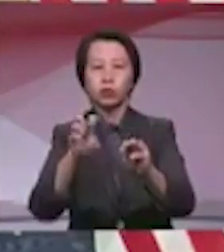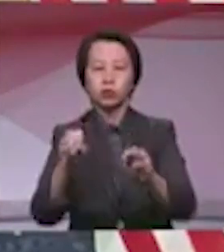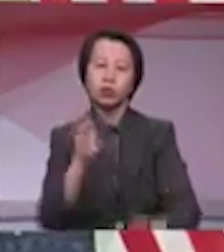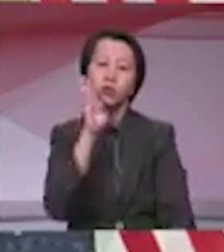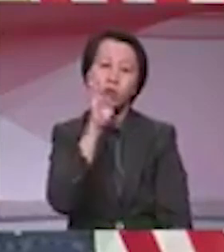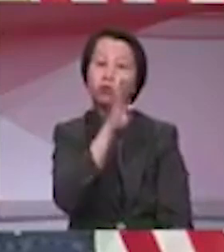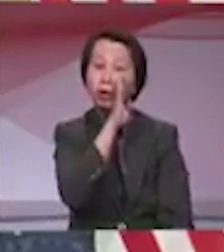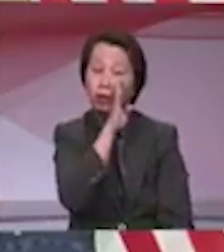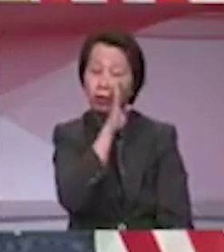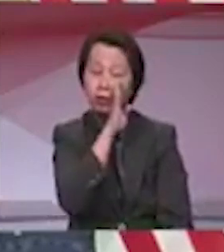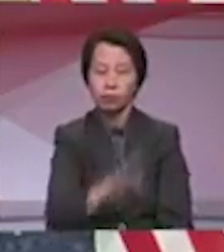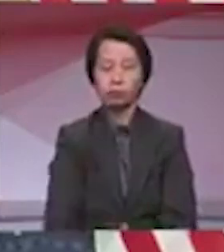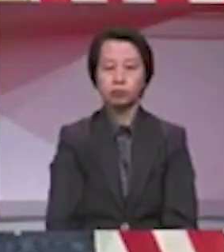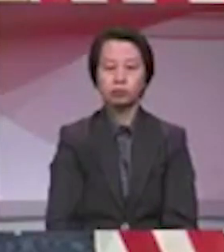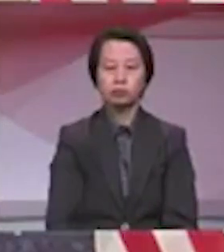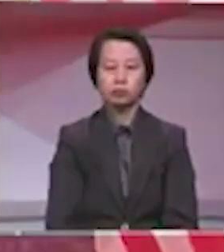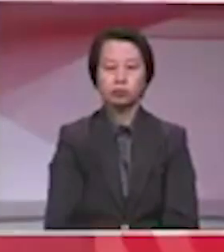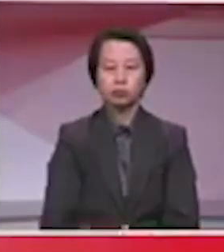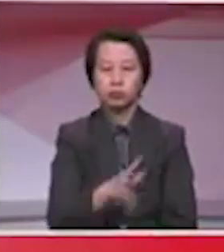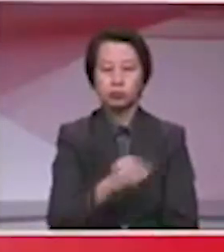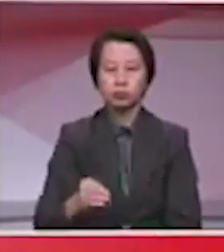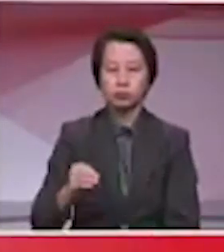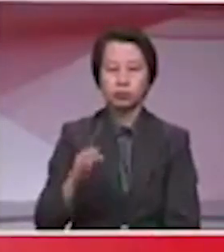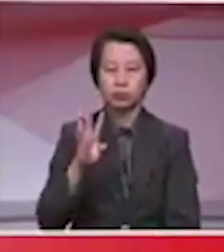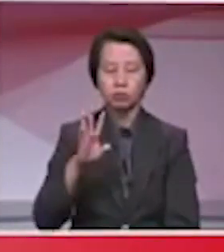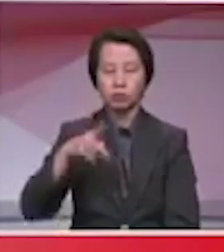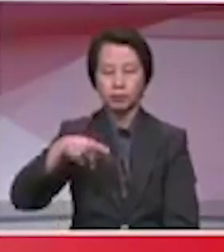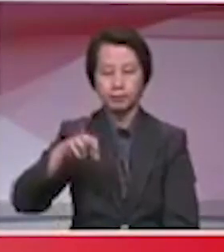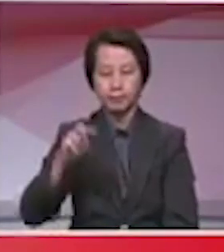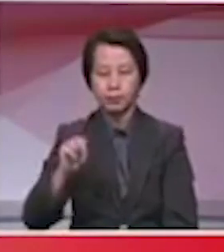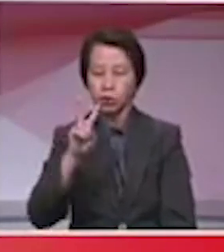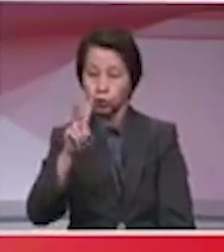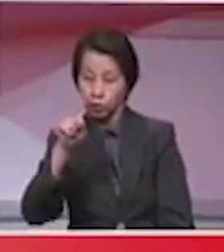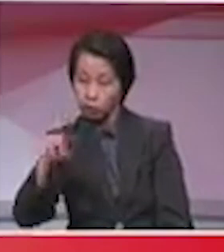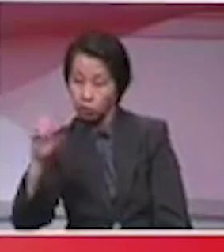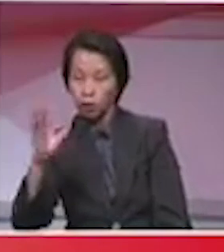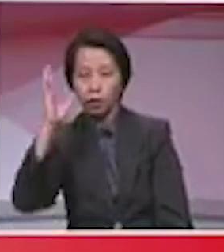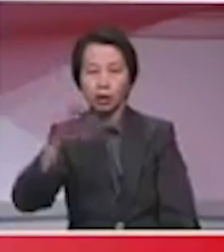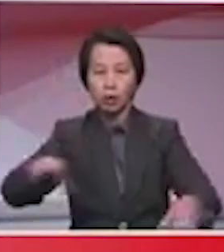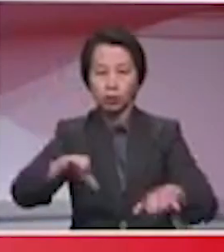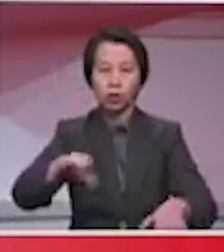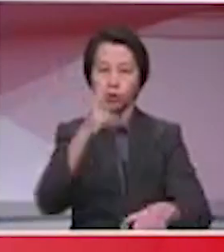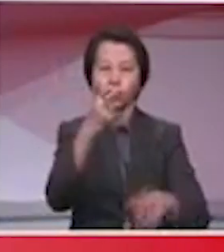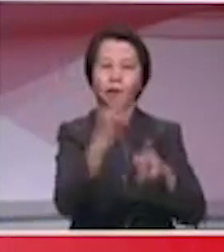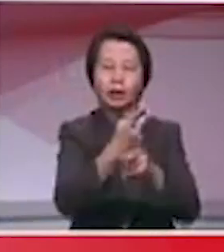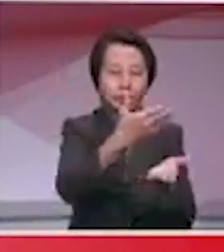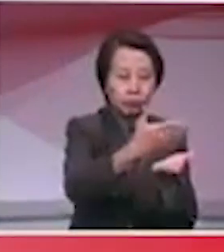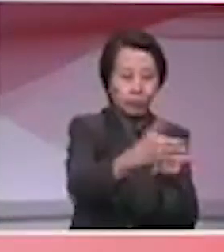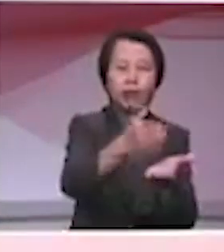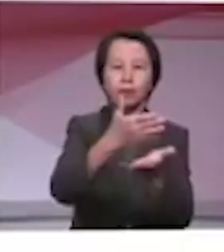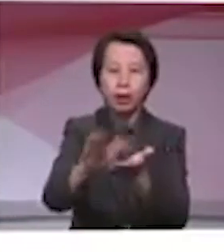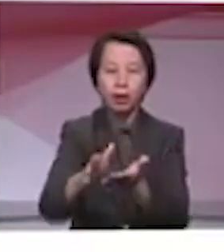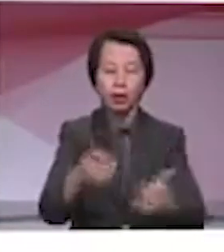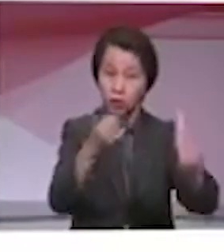bujang. Bayaran BPN 2.0 ini akan dibuat dalam dua ansuran.